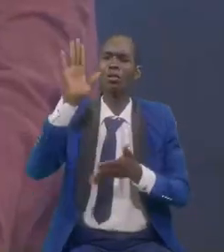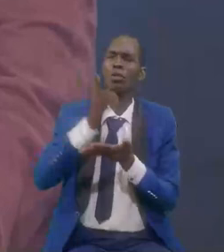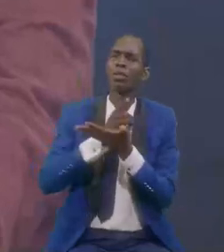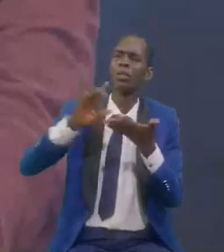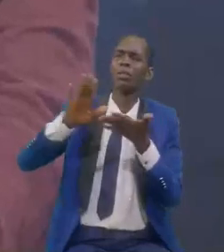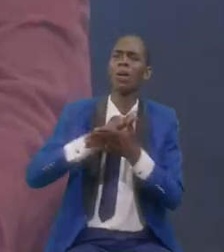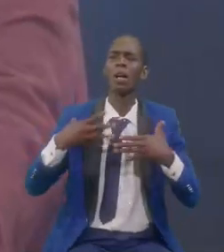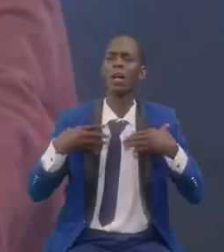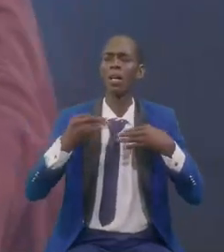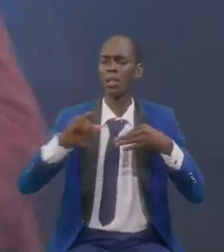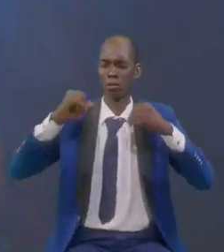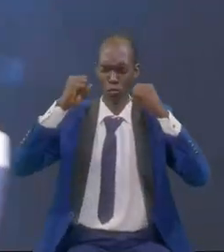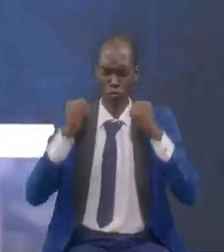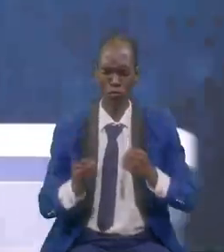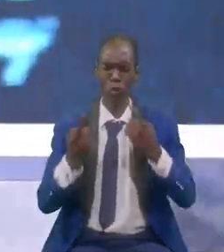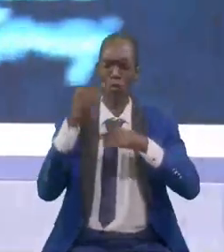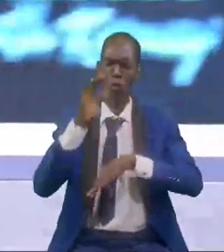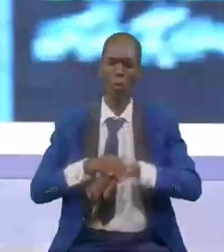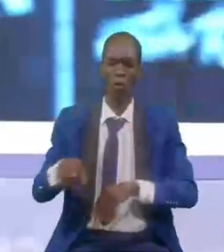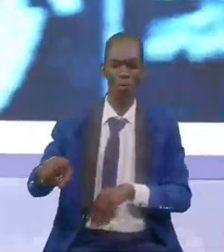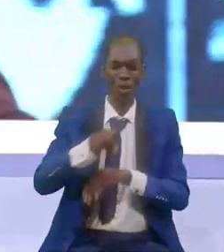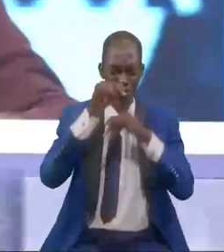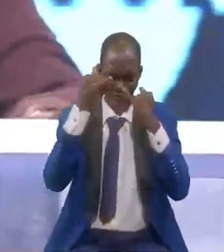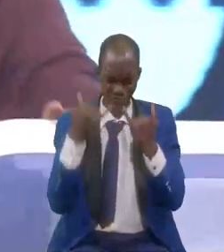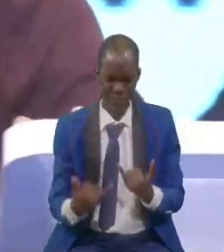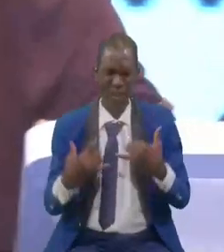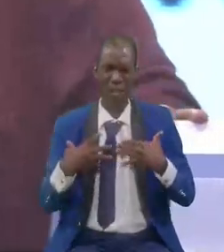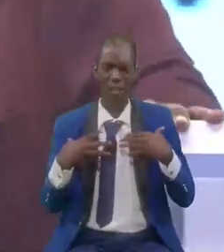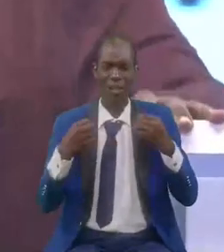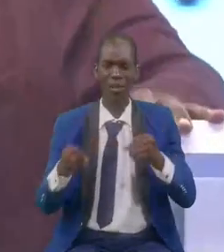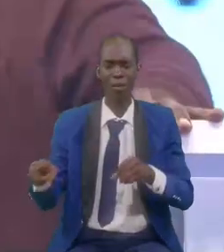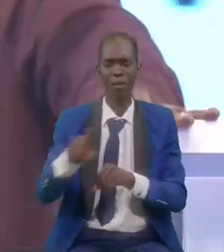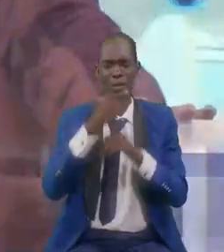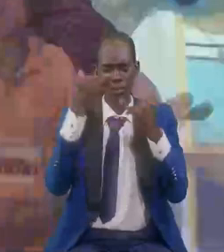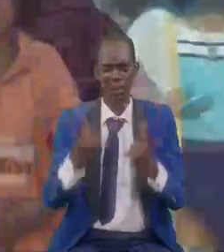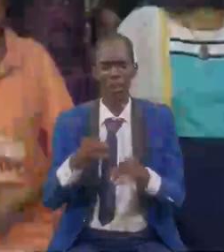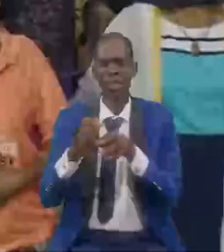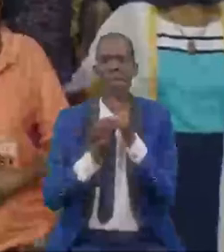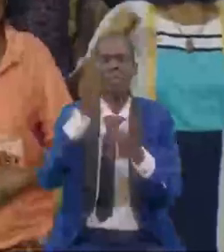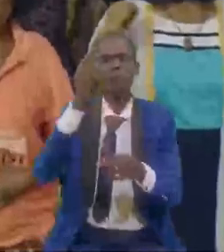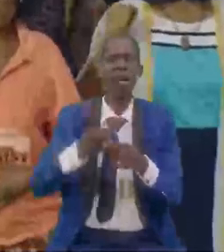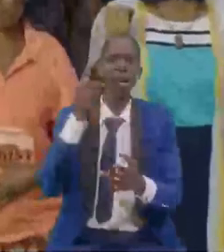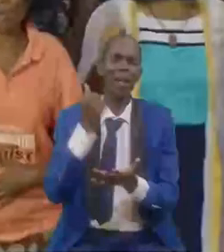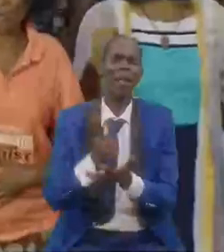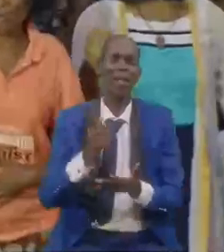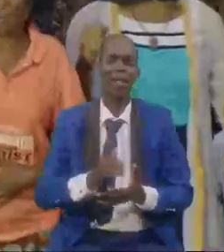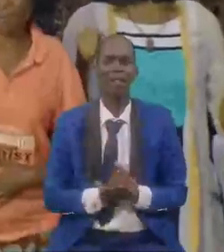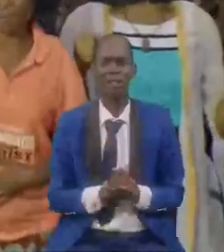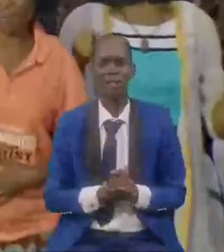guérison surnaturelle, leur parvienne maintenant, guéris-les au nom de Jésus.